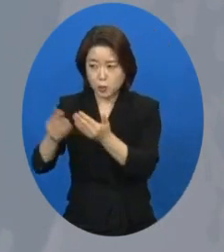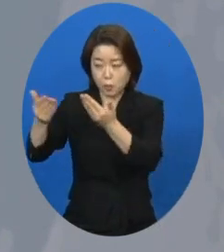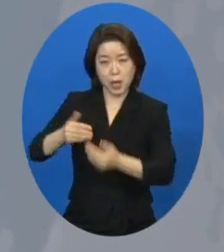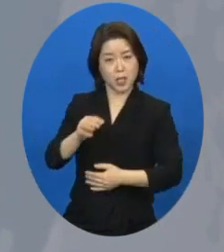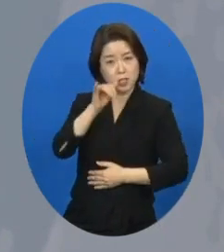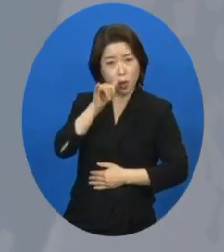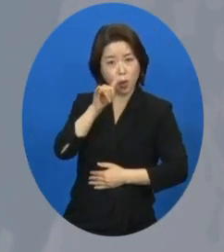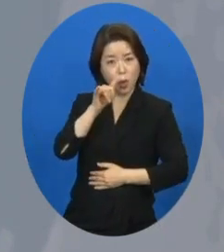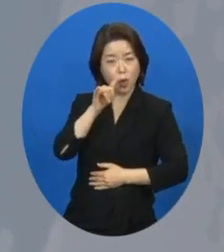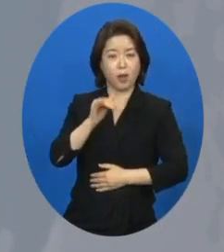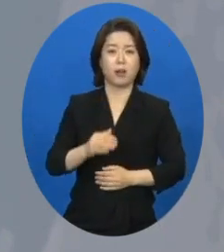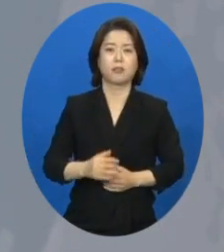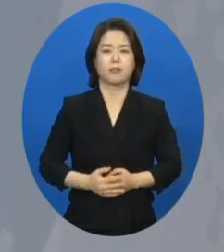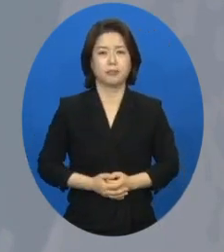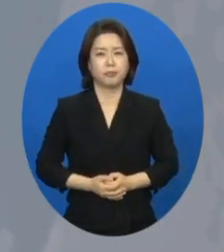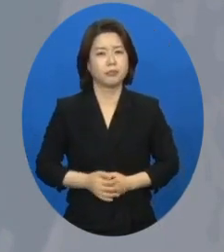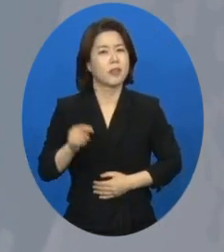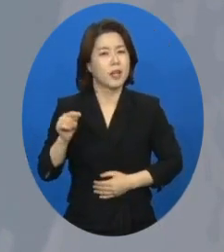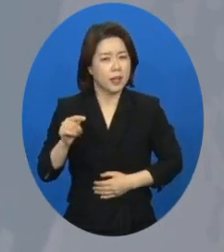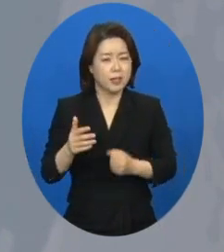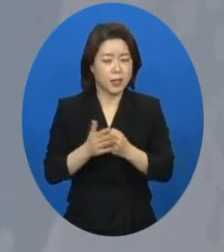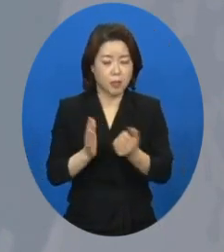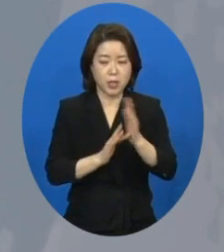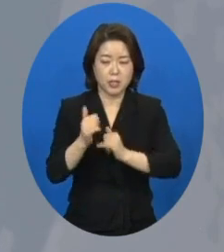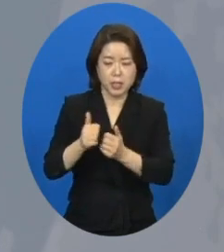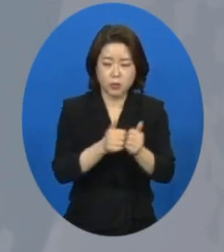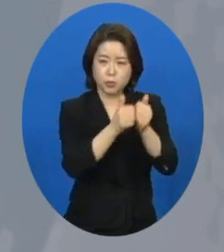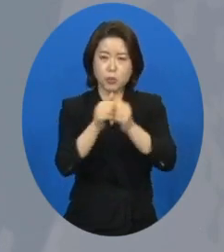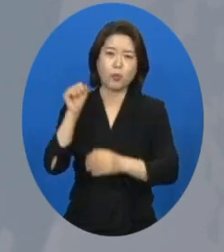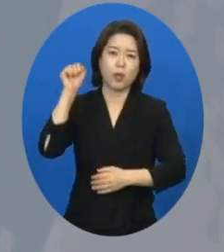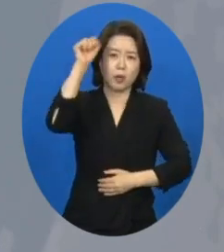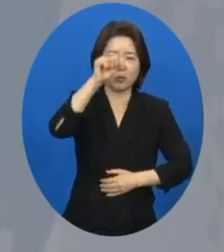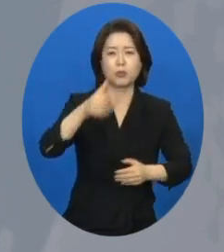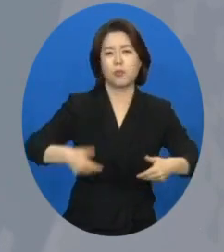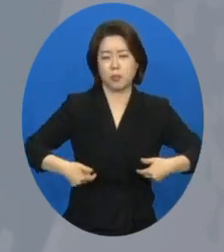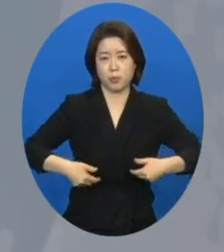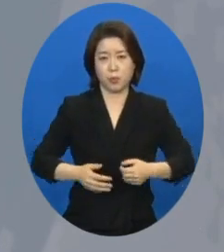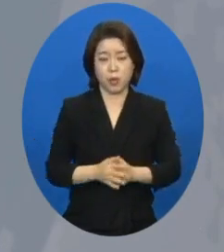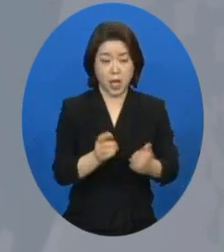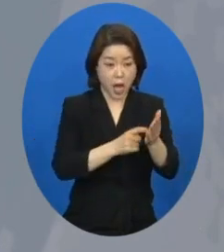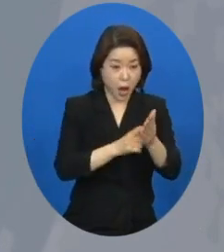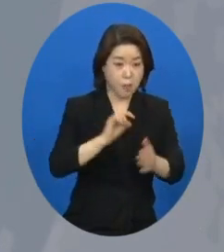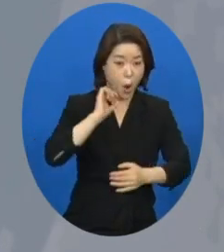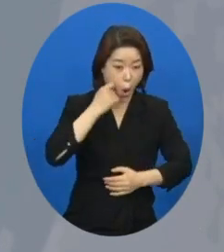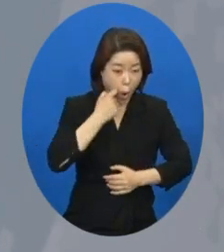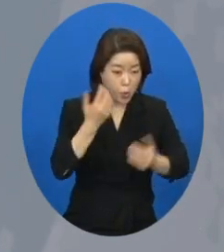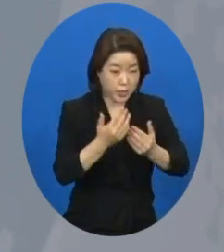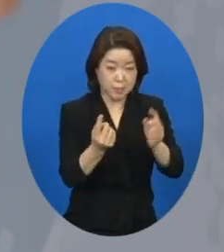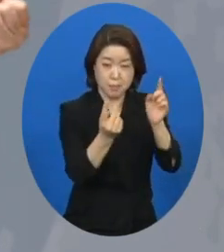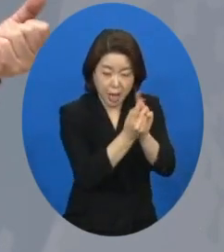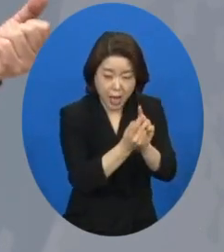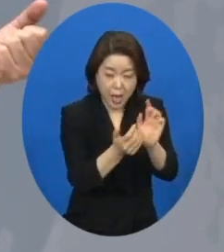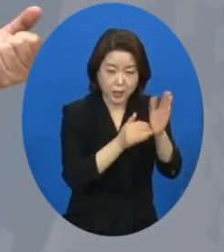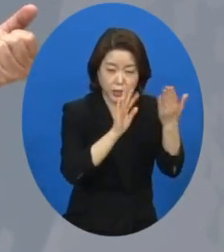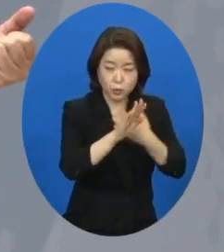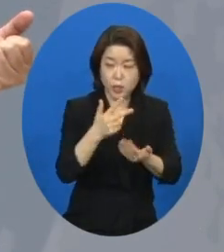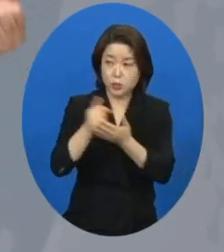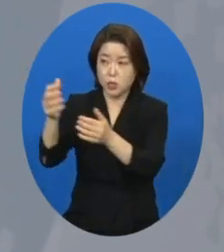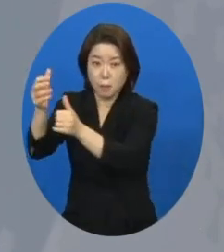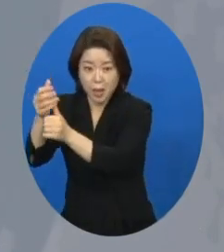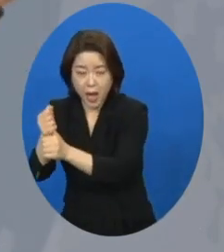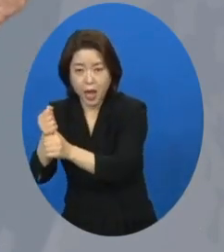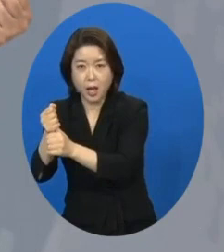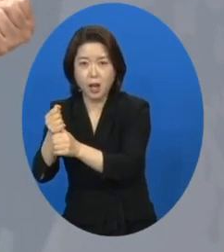거예요. 그래서 예수 동행 운동을 하자는 거예요. 급하고 어려운 일이 생기고 나서 주님을 붙잡으려고